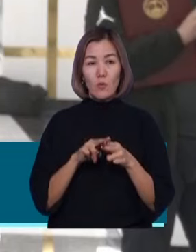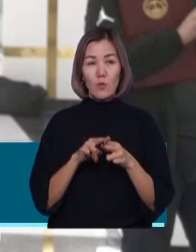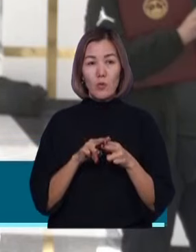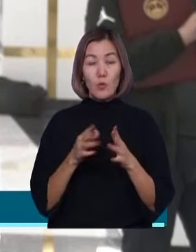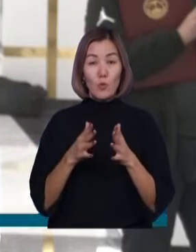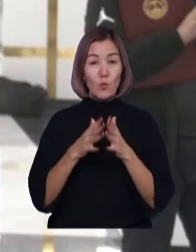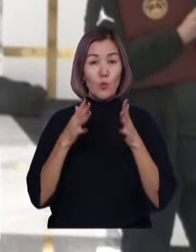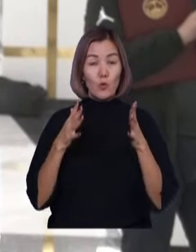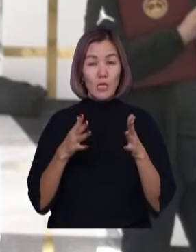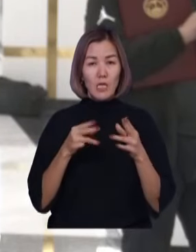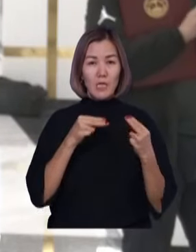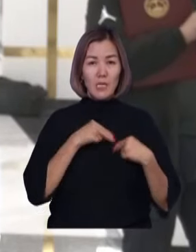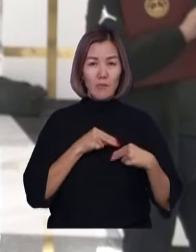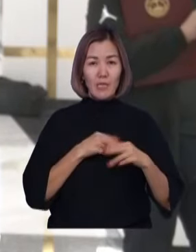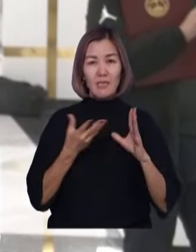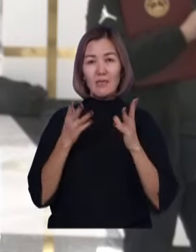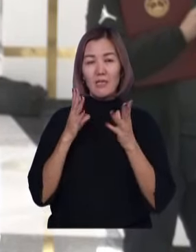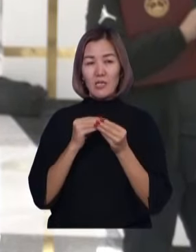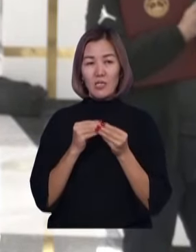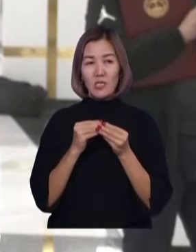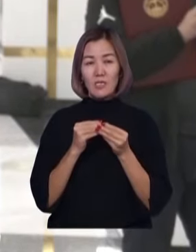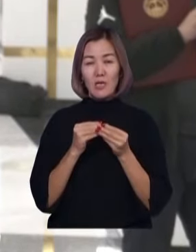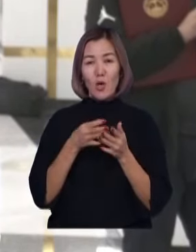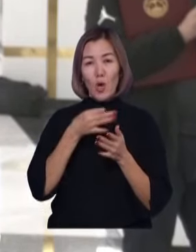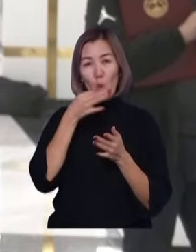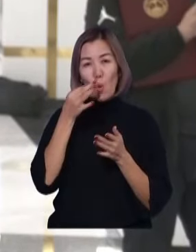үлкен труд қой, баяғыдан бері накапливаться етіп отқан.